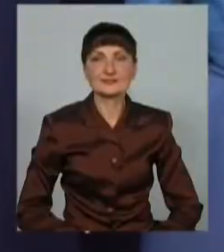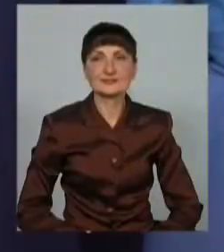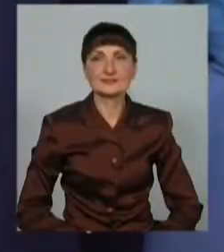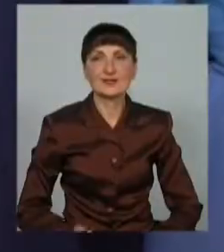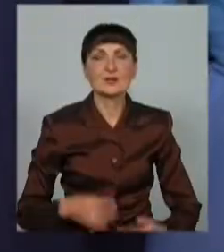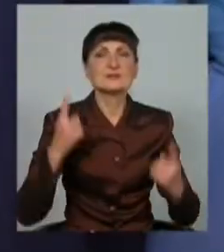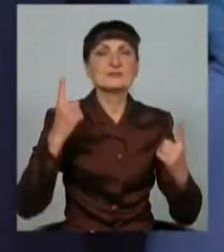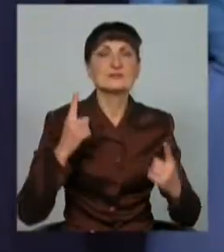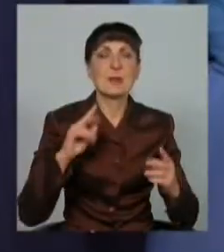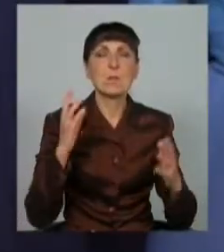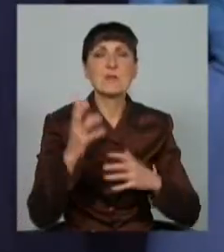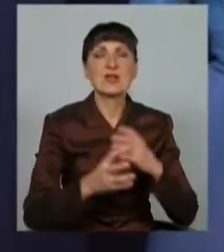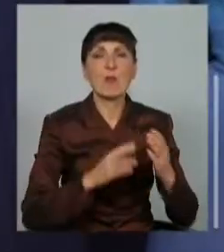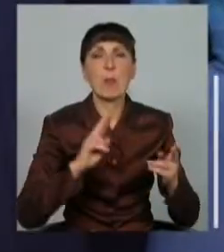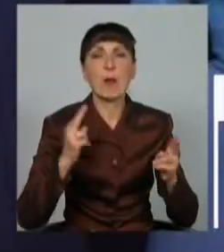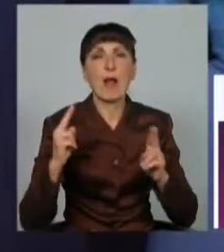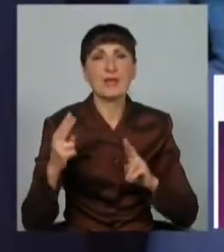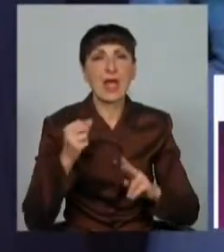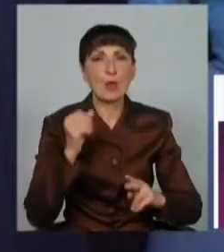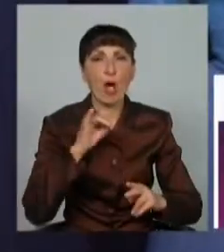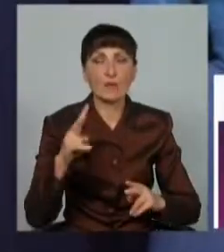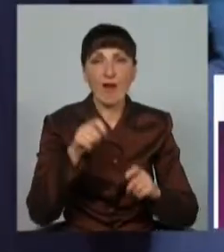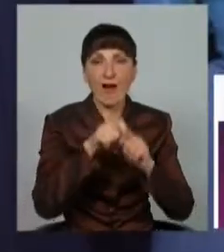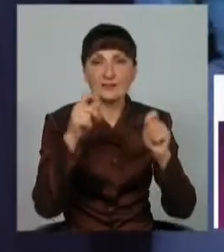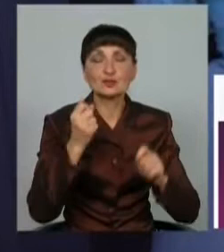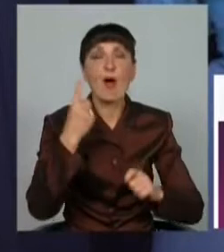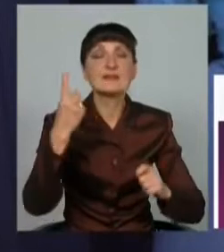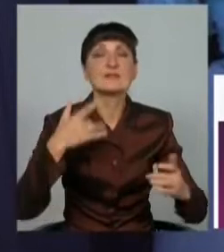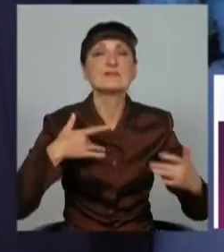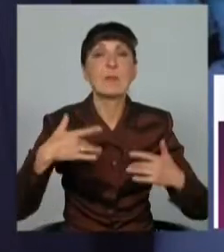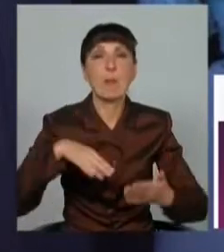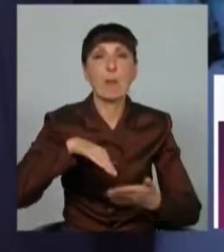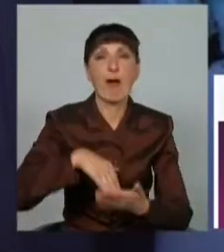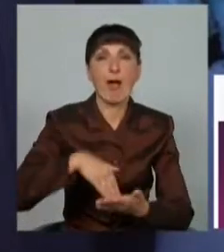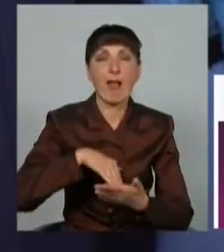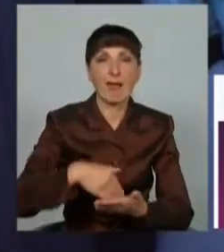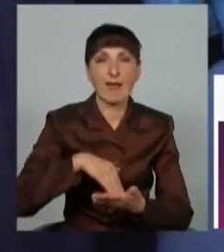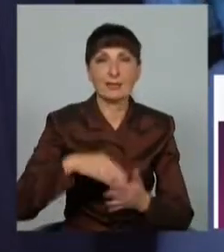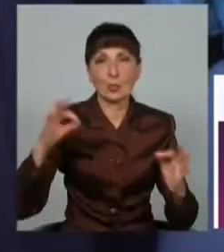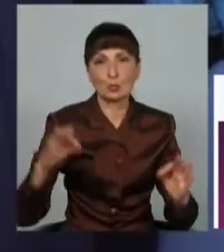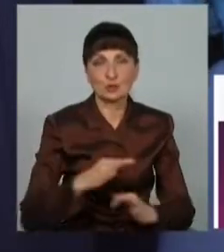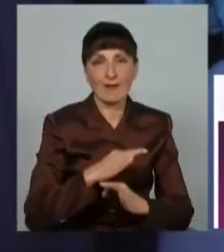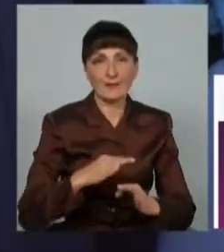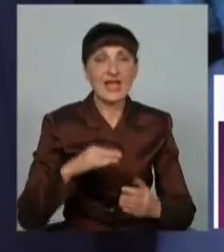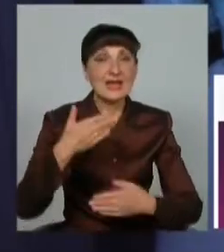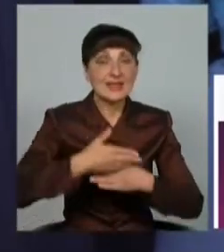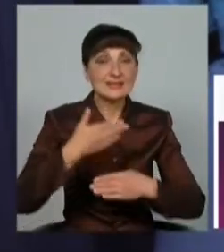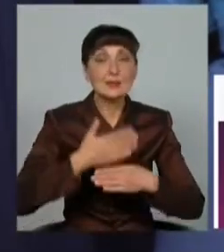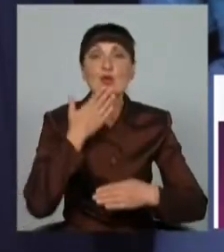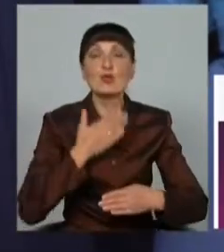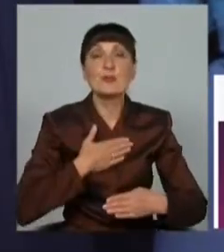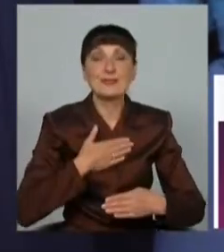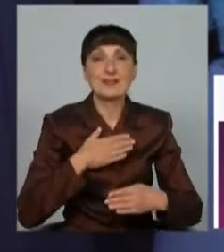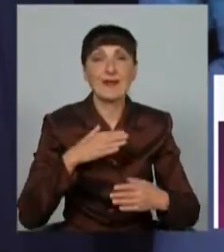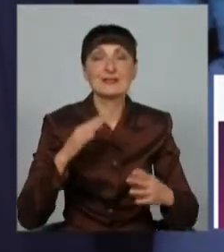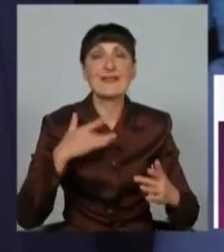Мэтр мирового балета Булат Аюханов открыл зрителям еще один шедевр искусства танца и классической музыки. На сцене любимого Натоба